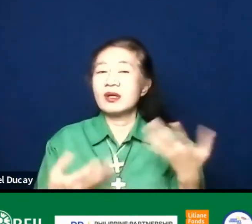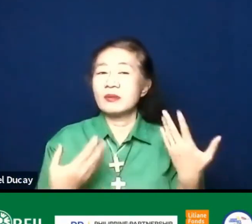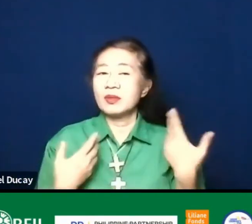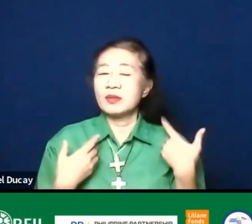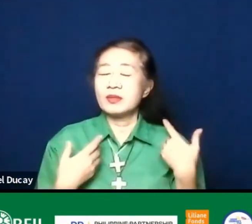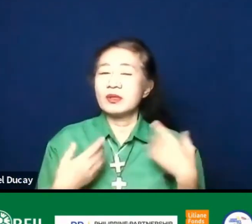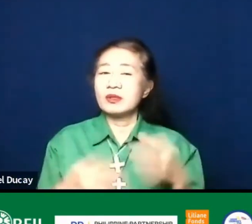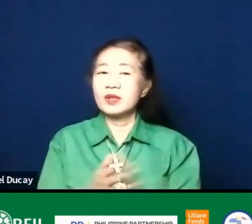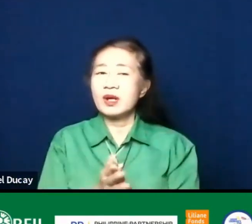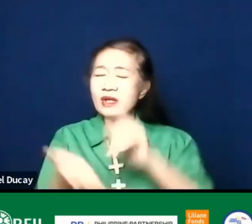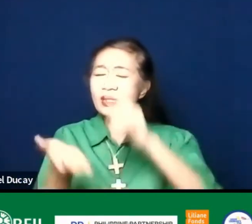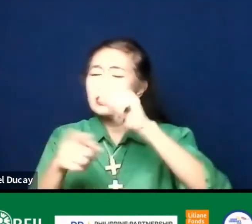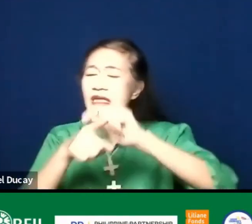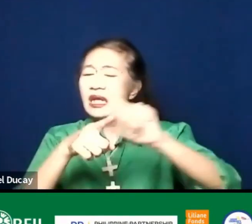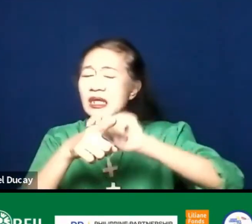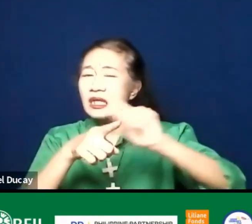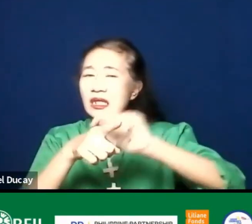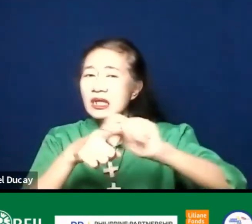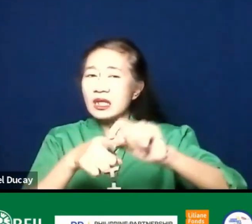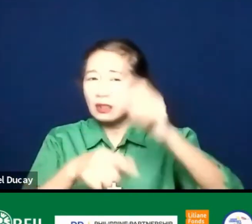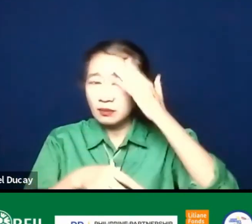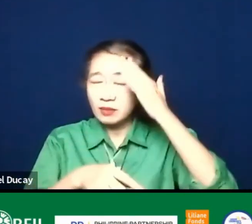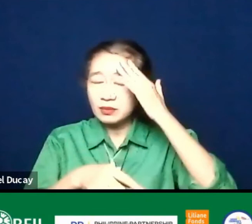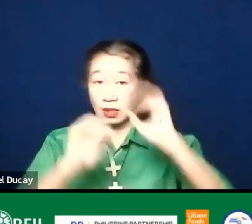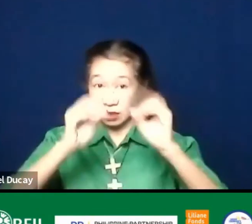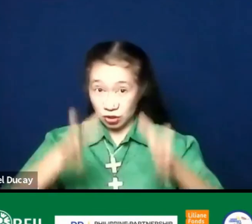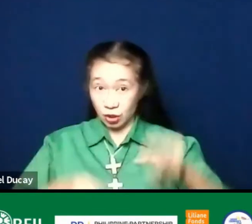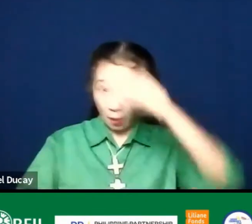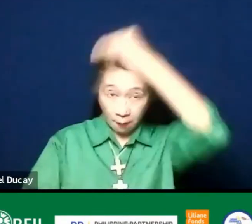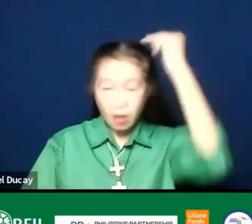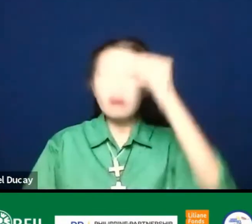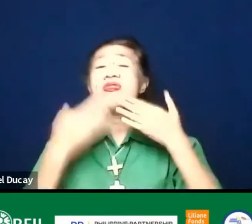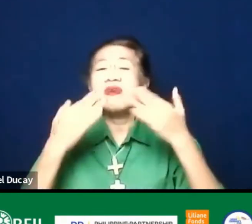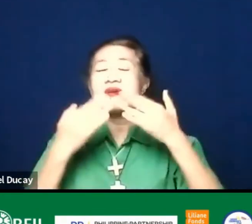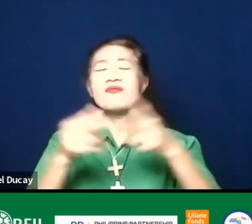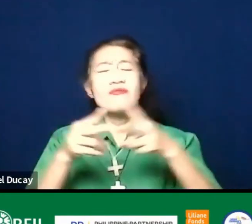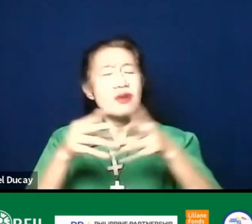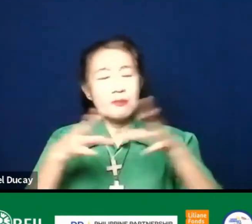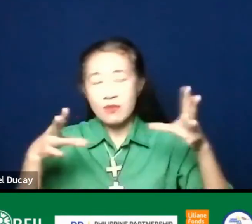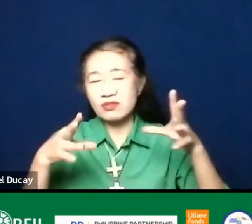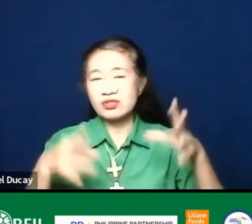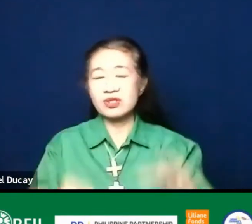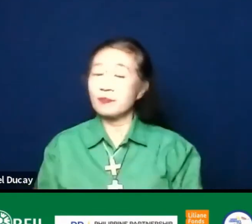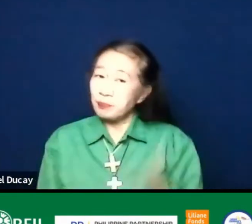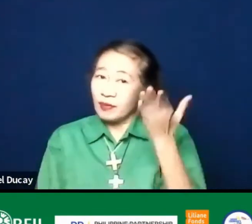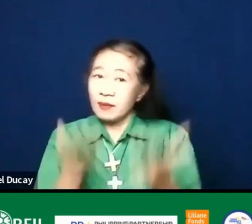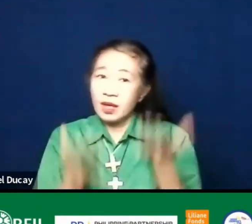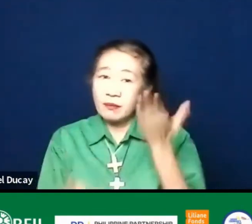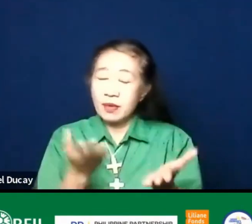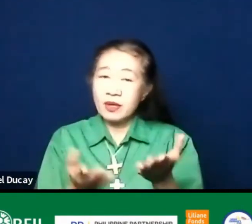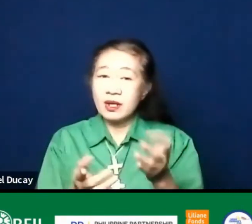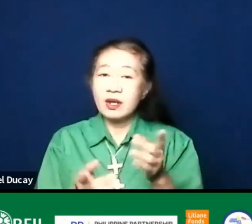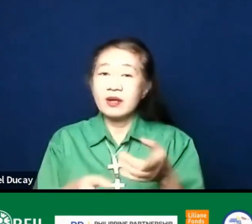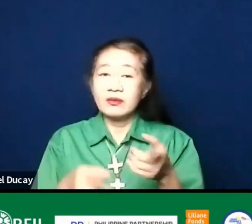mga training, no. So Teacher Mark no, maraming salamat, no. Siguro pag-usapan